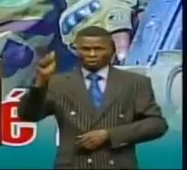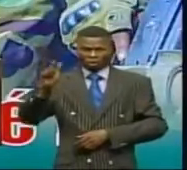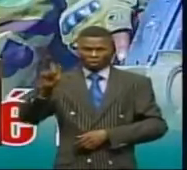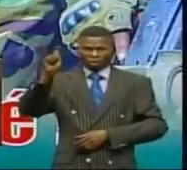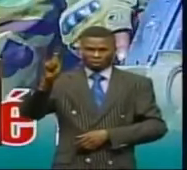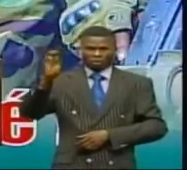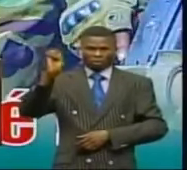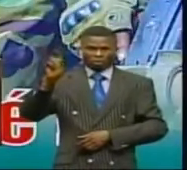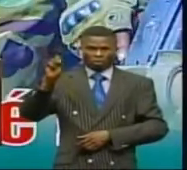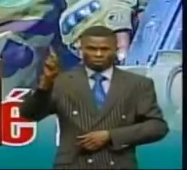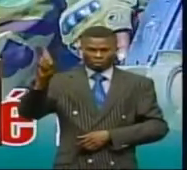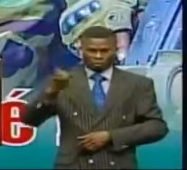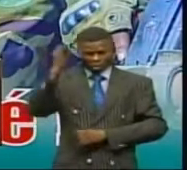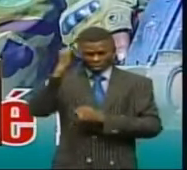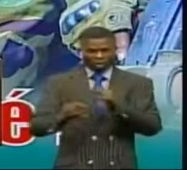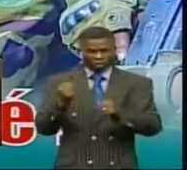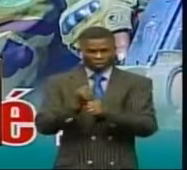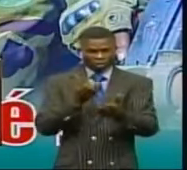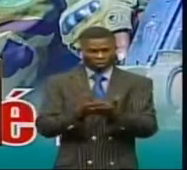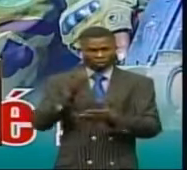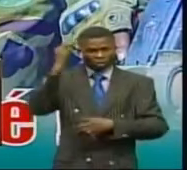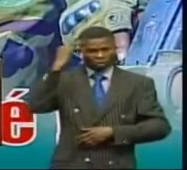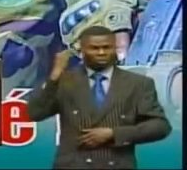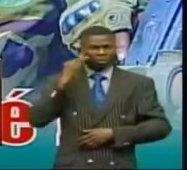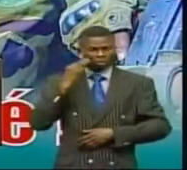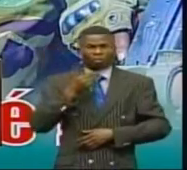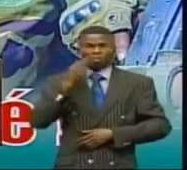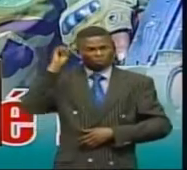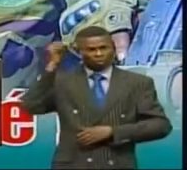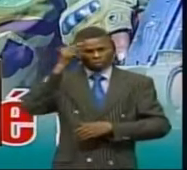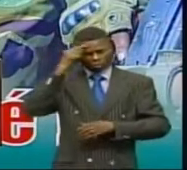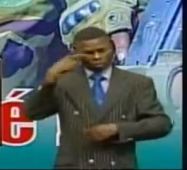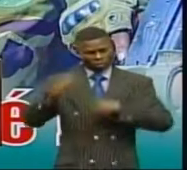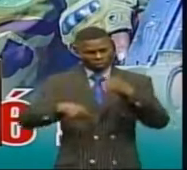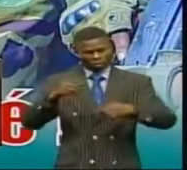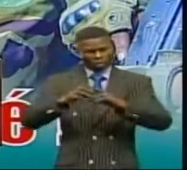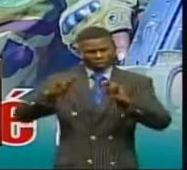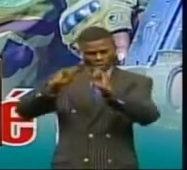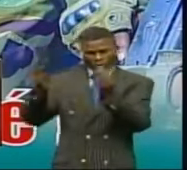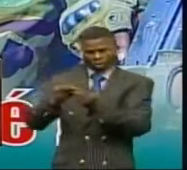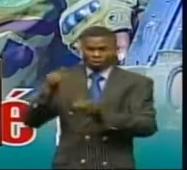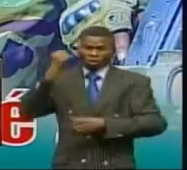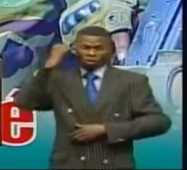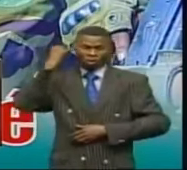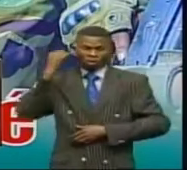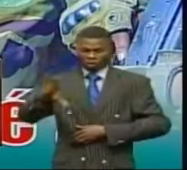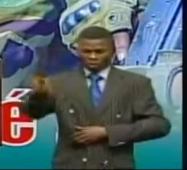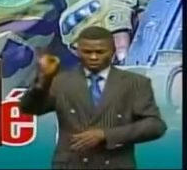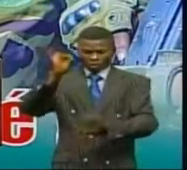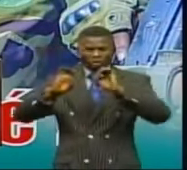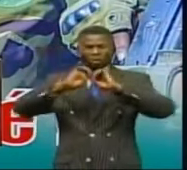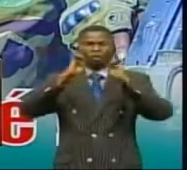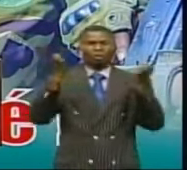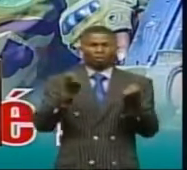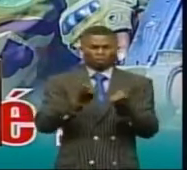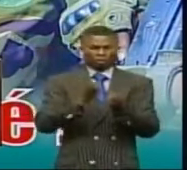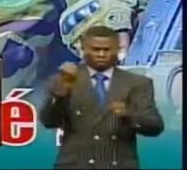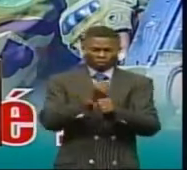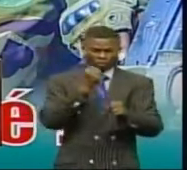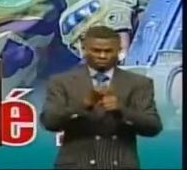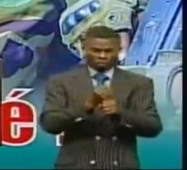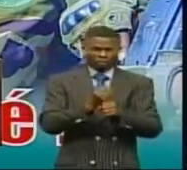de ce travail, a-t-il précisé, le gouvernement discutera avec la partie indienne pour la sélection d'entreprises devant travailler à